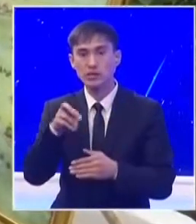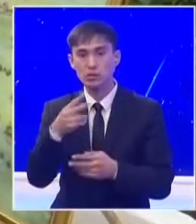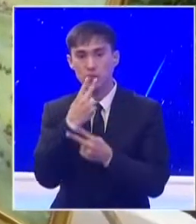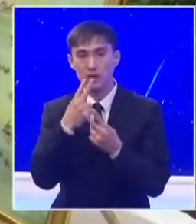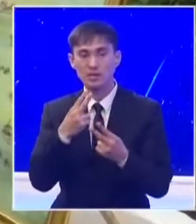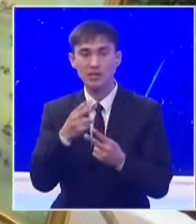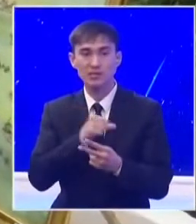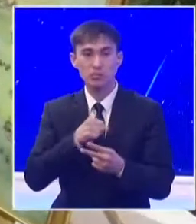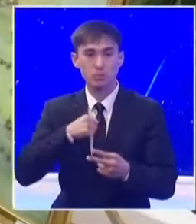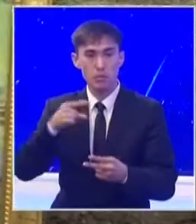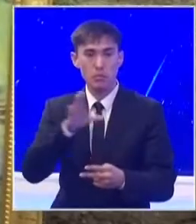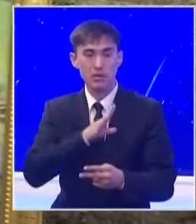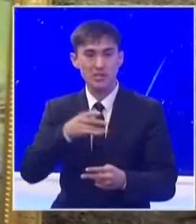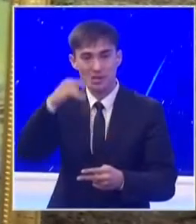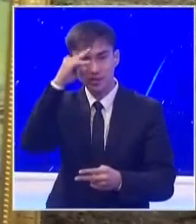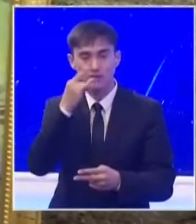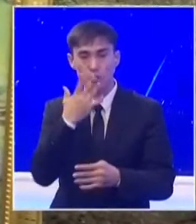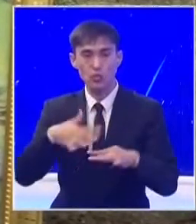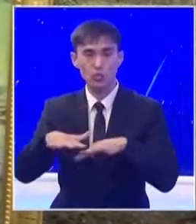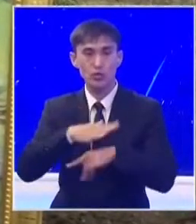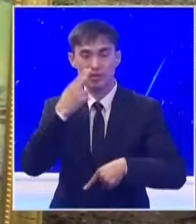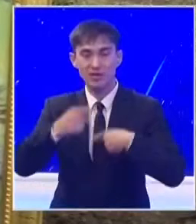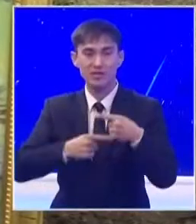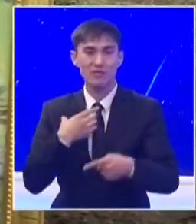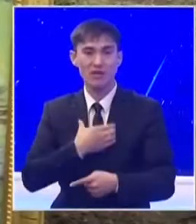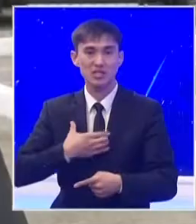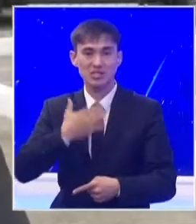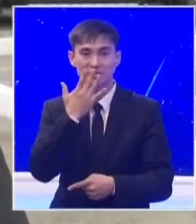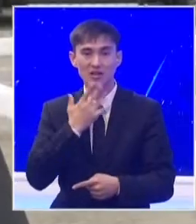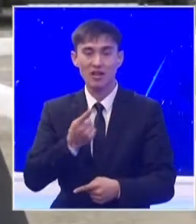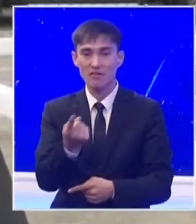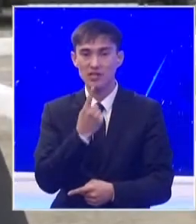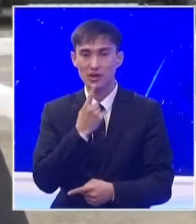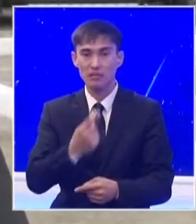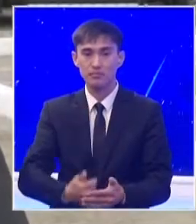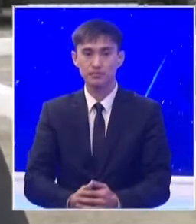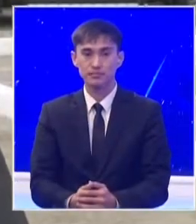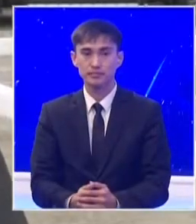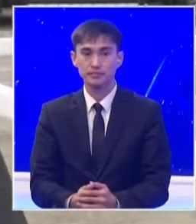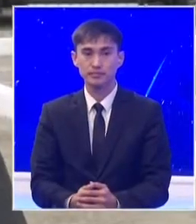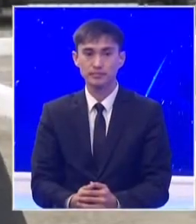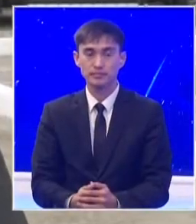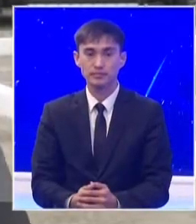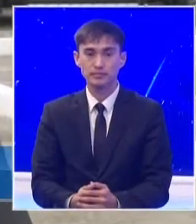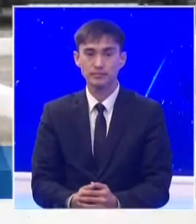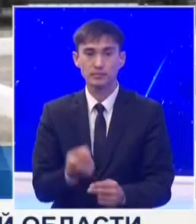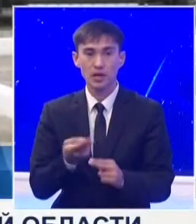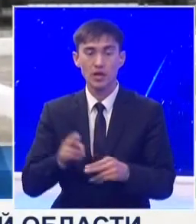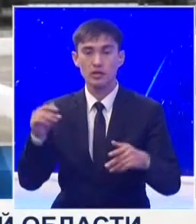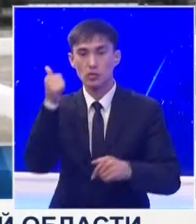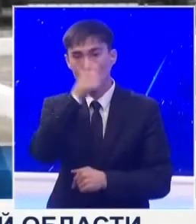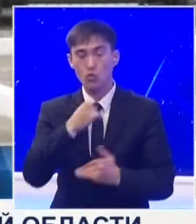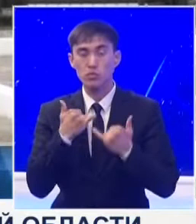самобытность казанской культуры и традиций важность национального языка ахмед батов тонг зиру желтая этот год